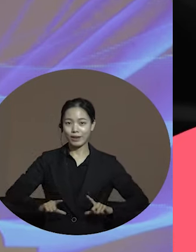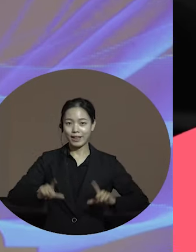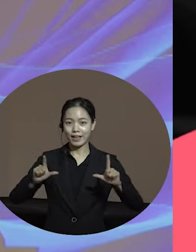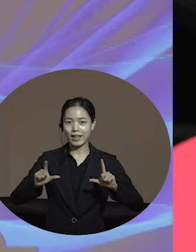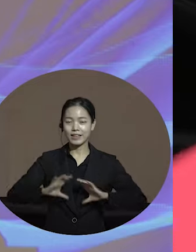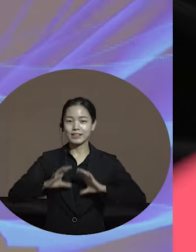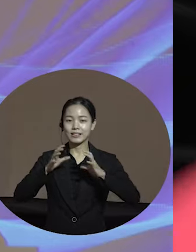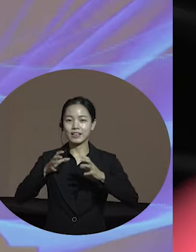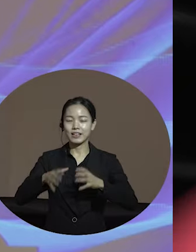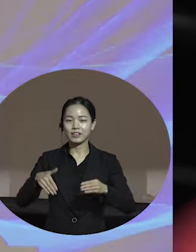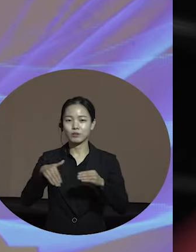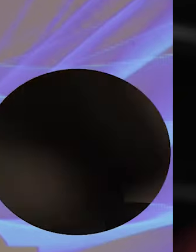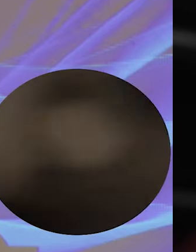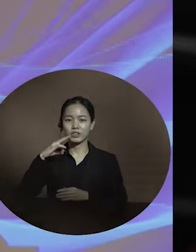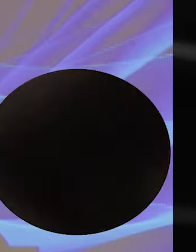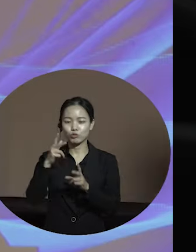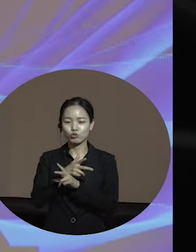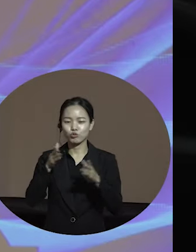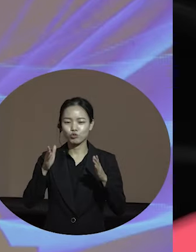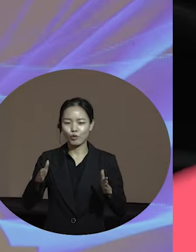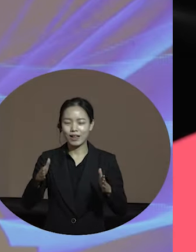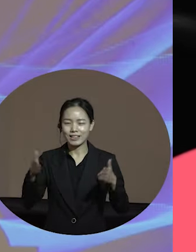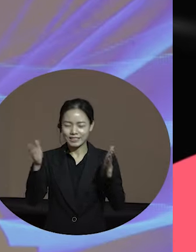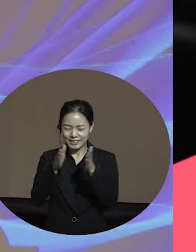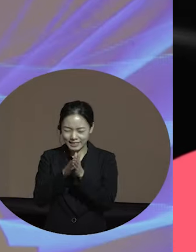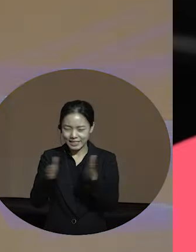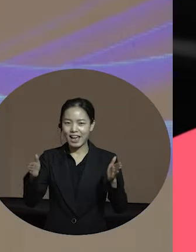시작을 알리게 되어 매우 기쁘게 생각합니다.